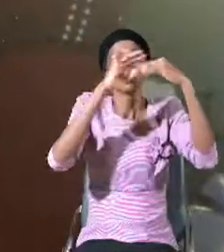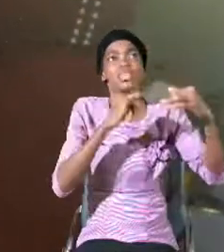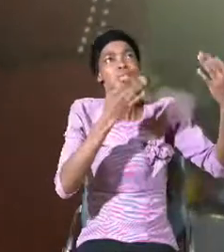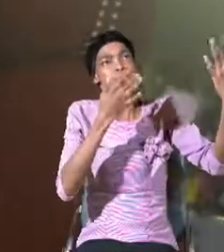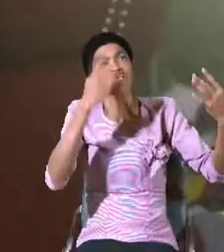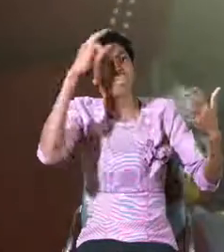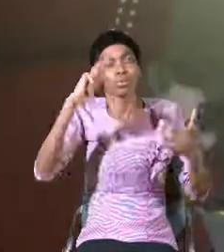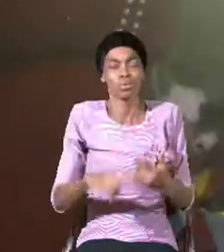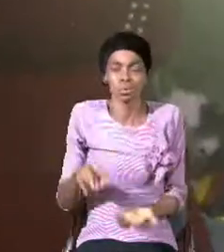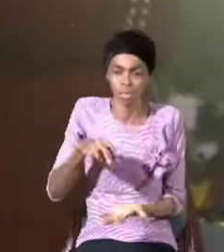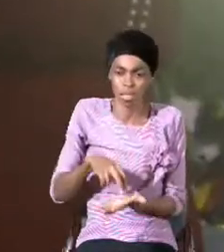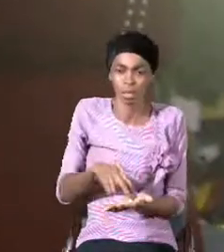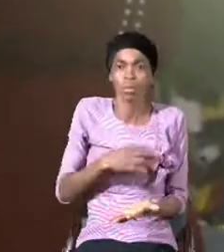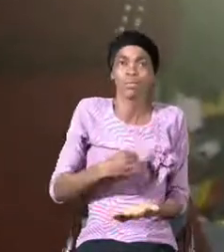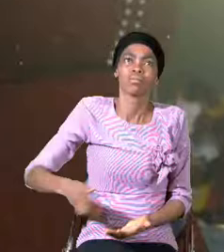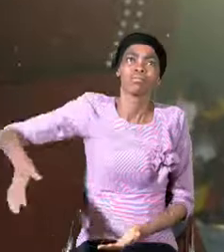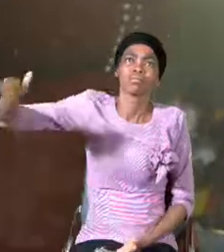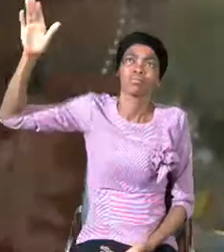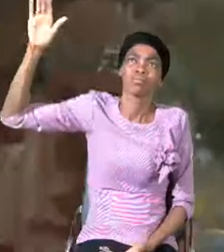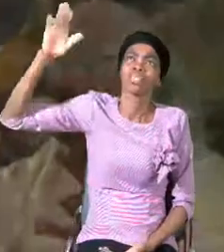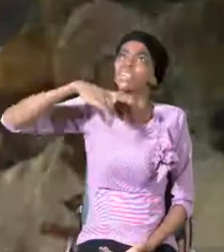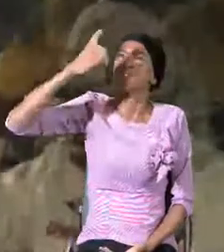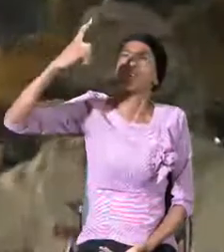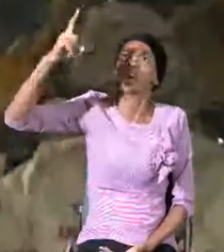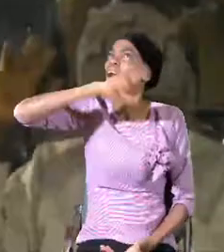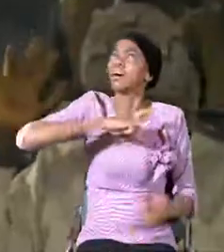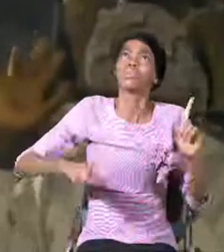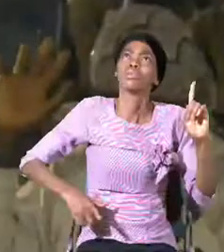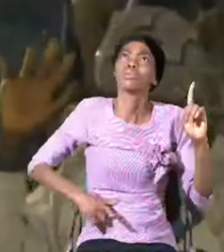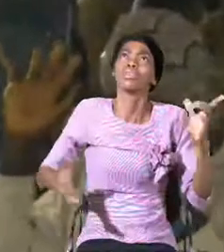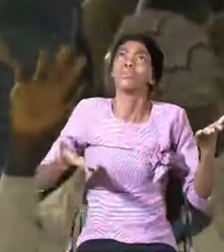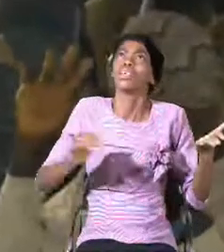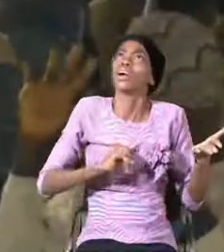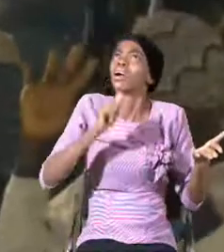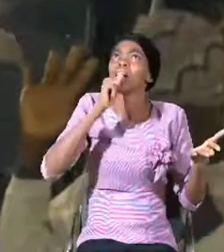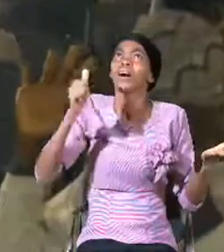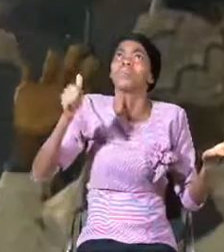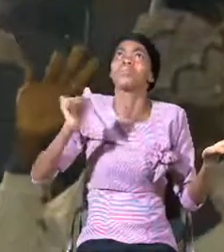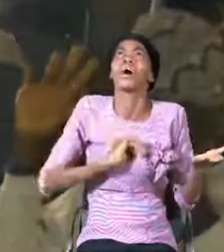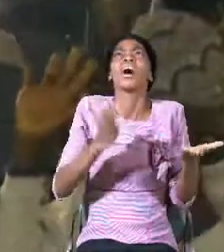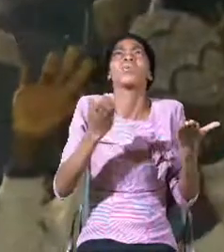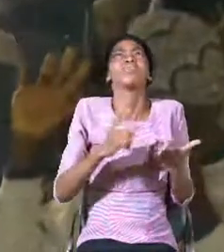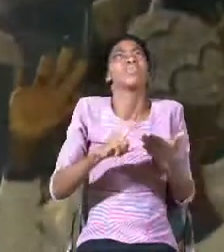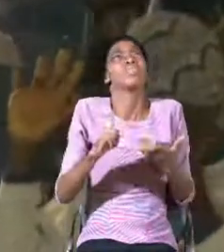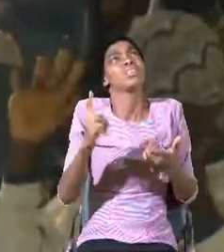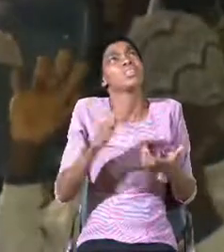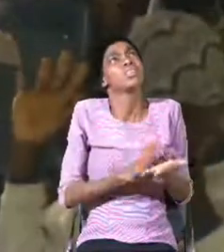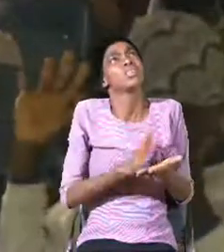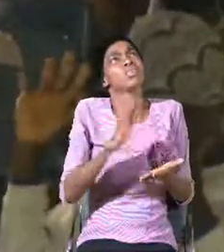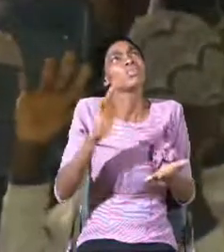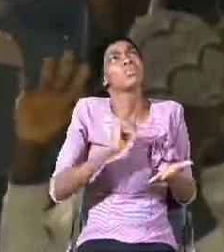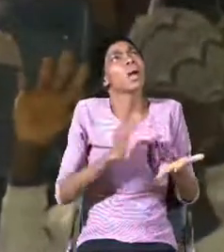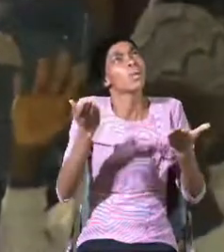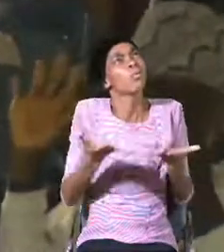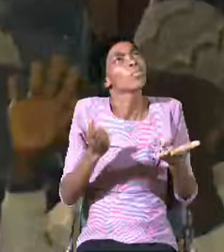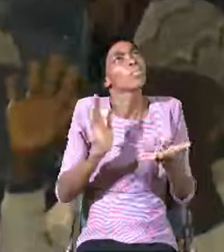lèves. Le ciel veut que tu indiques. Tu dis, Seigneur, me voici. Je veux la gloire. Je